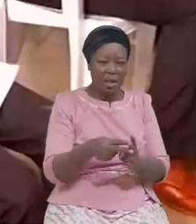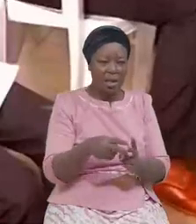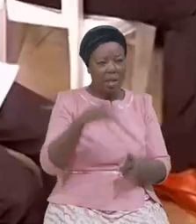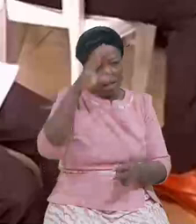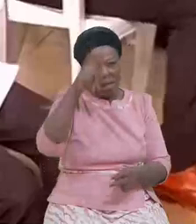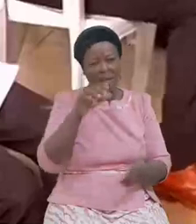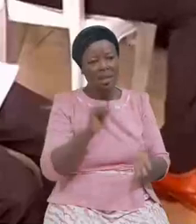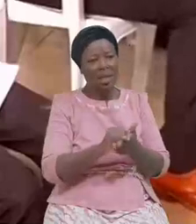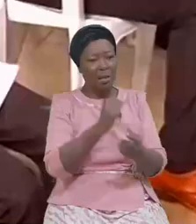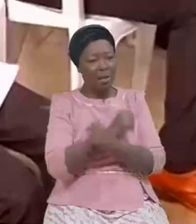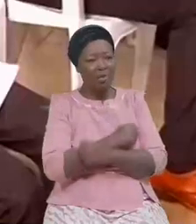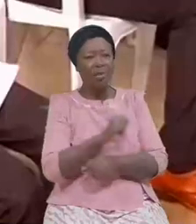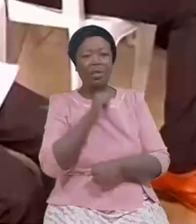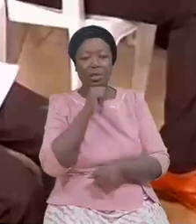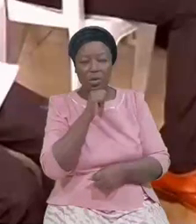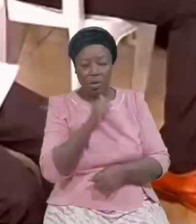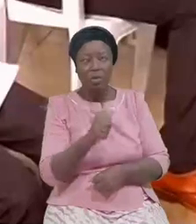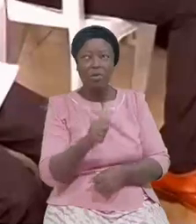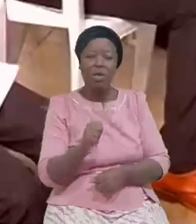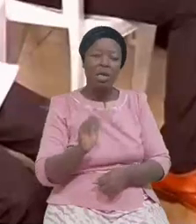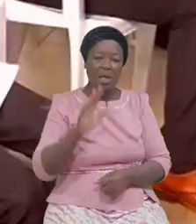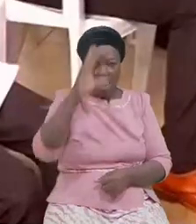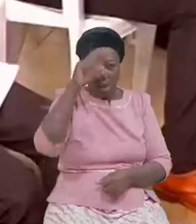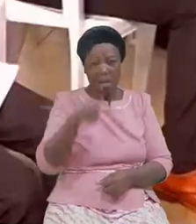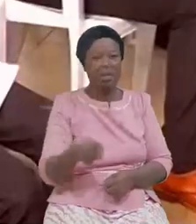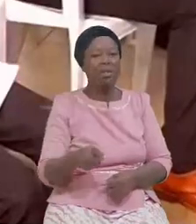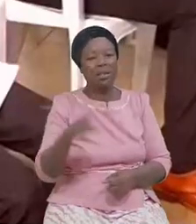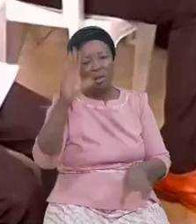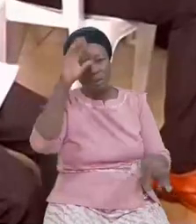n'aime pas son frère.